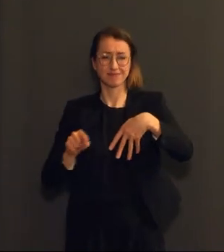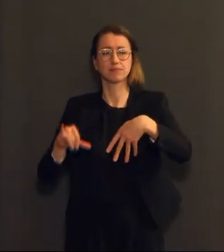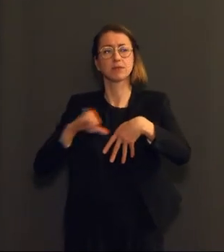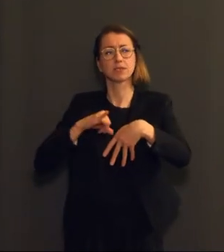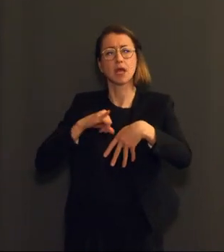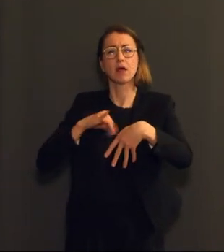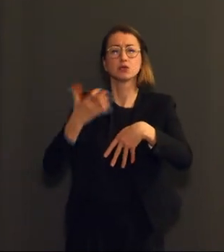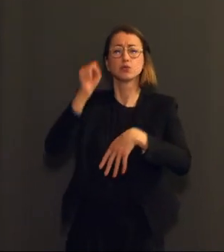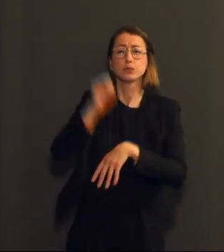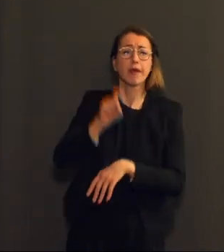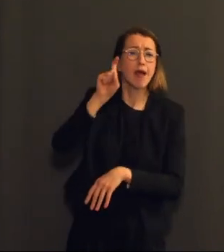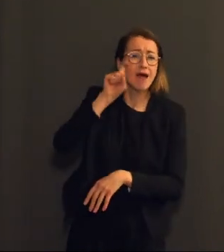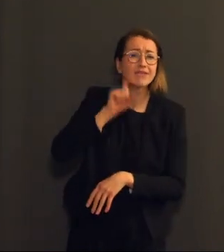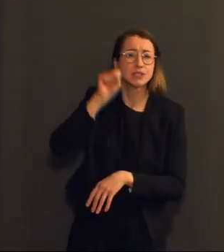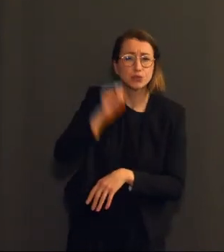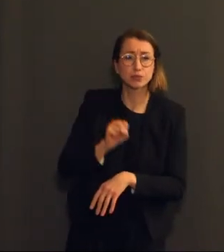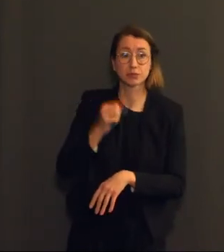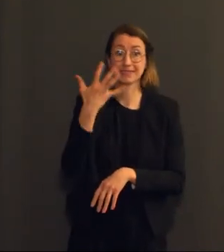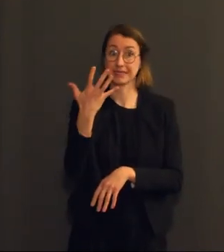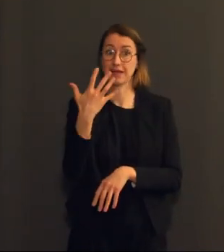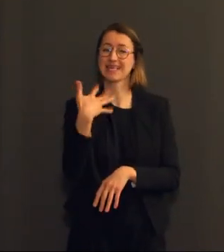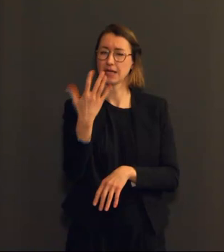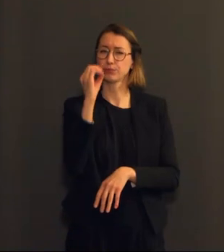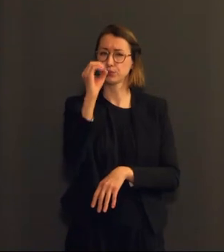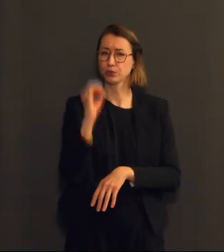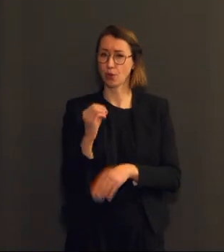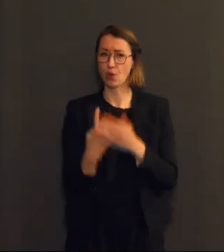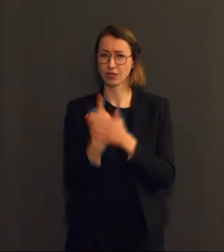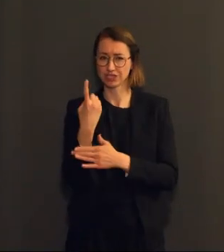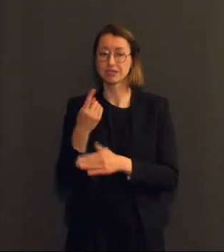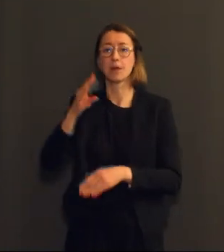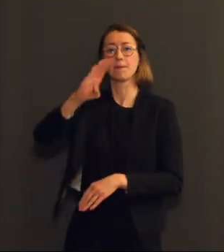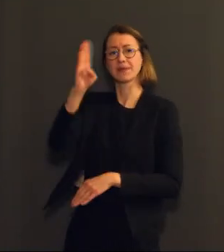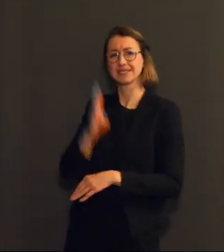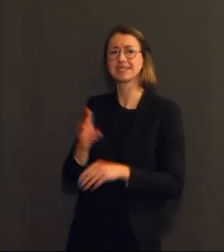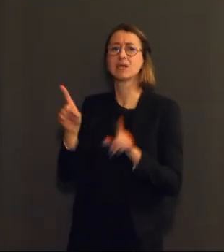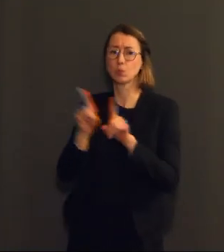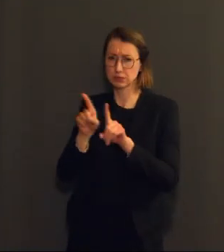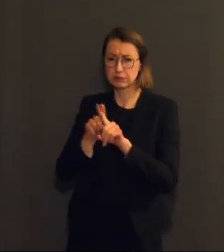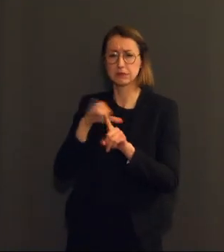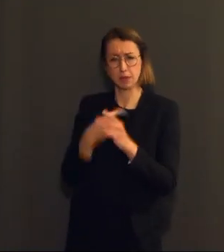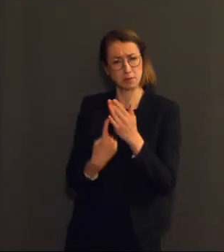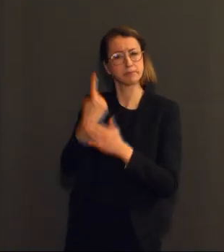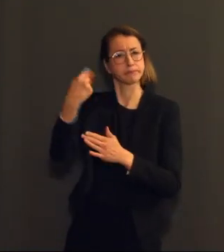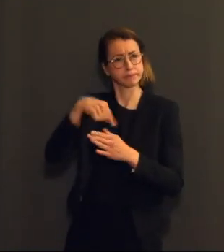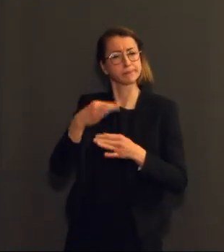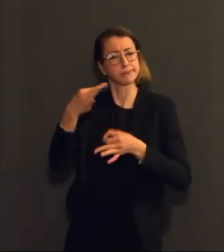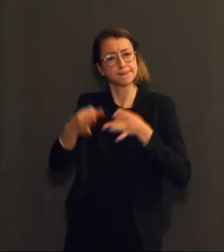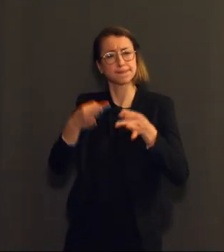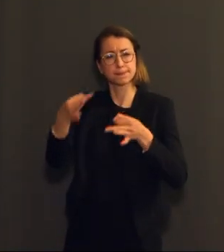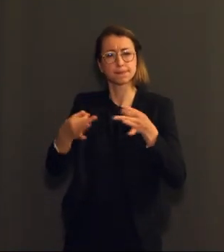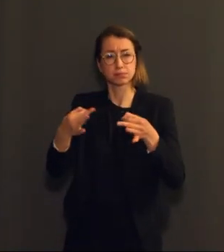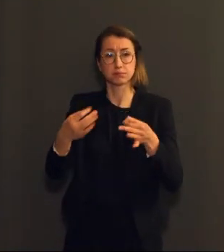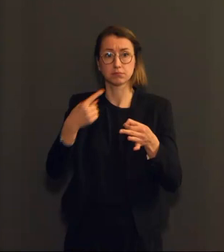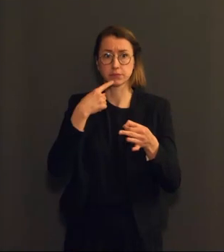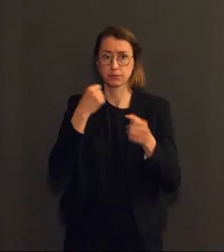5% sont des variants brésiliens, mais qu'on importe éventuellement d'autres variants Pour l'instant, on voit beaucoup dans les médias des notions